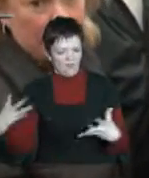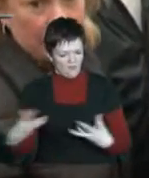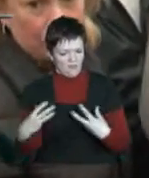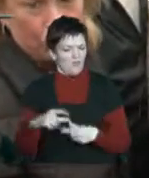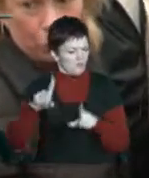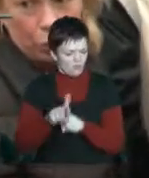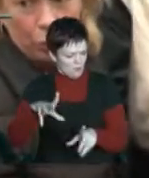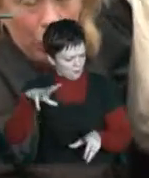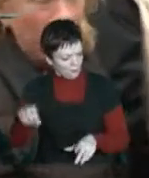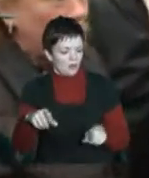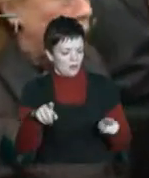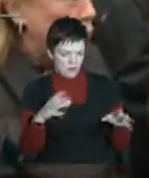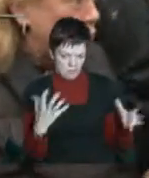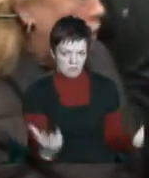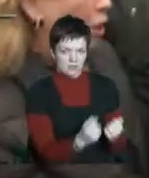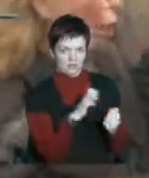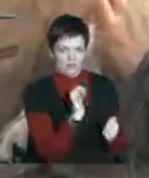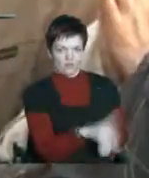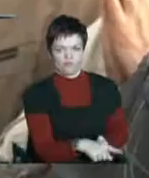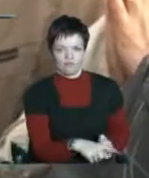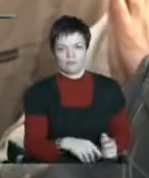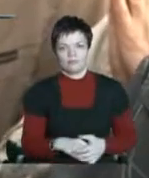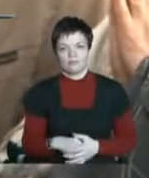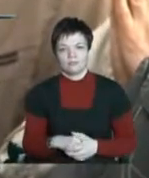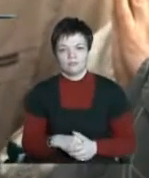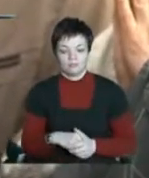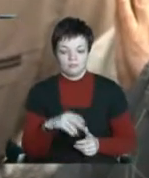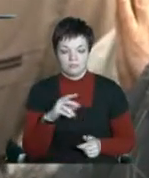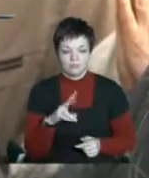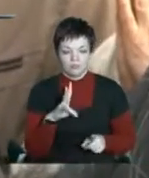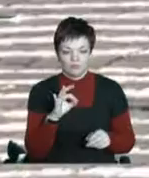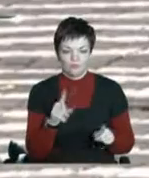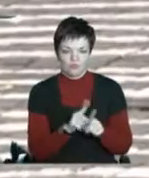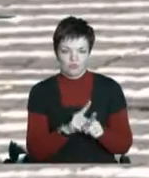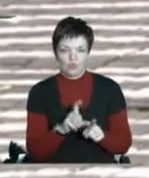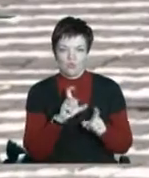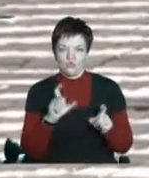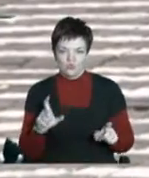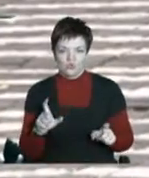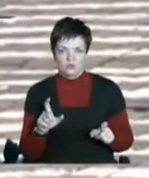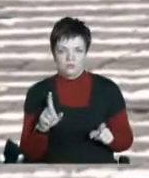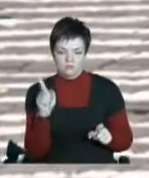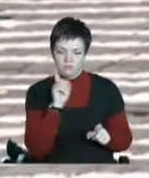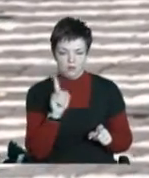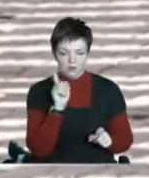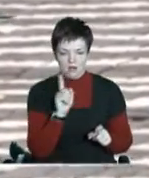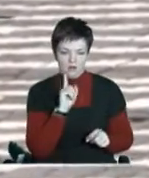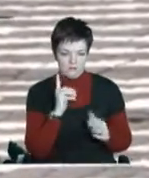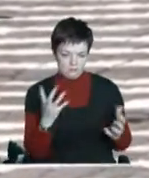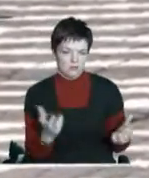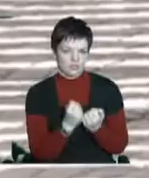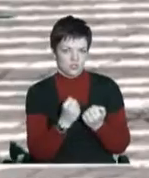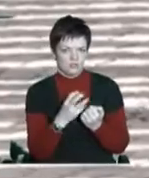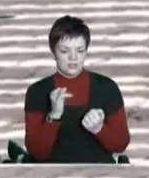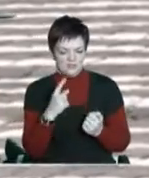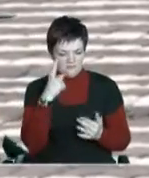хотят украсть. И даже не у Авакова, а у пока еще не сломленных харьковчан. И если это произойдет, то